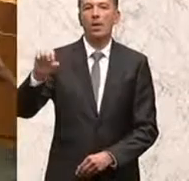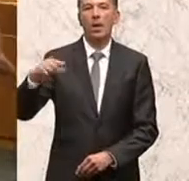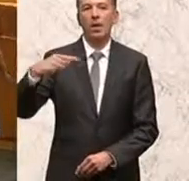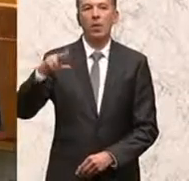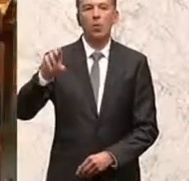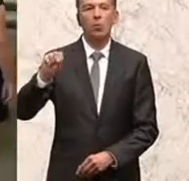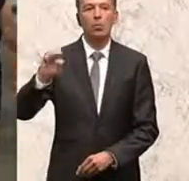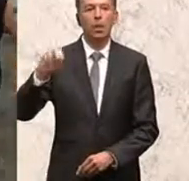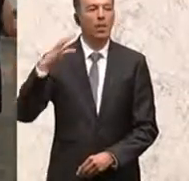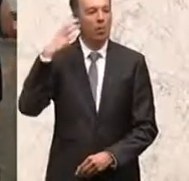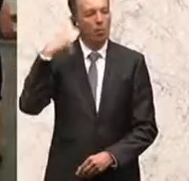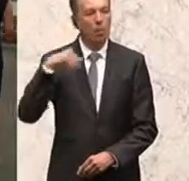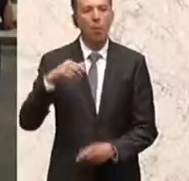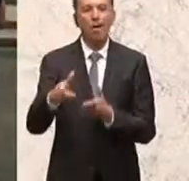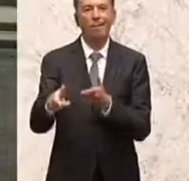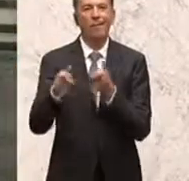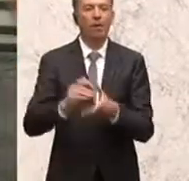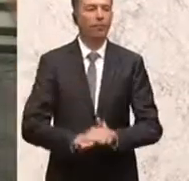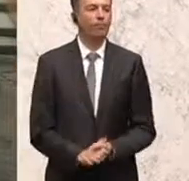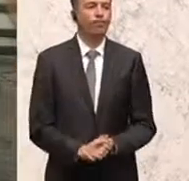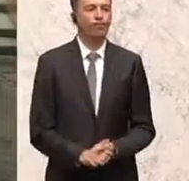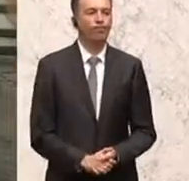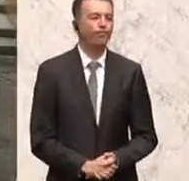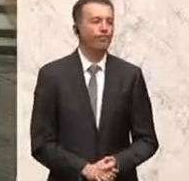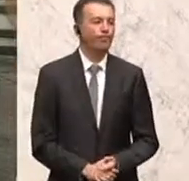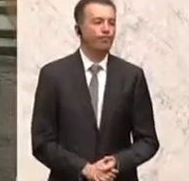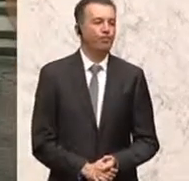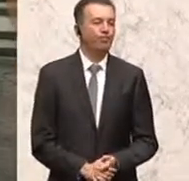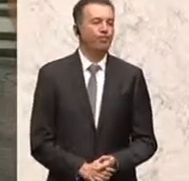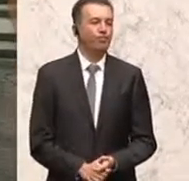rechtsstaatliche Verfahren ausgehebelt. Dies sei, so Stephan, wörtlich eine Vergewaltigung der Verfassung.